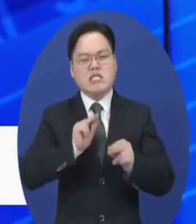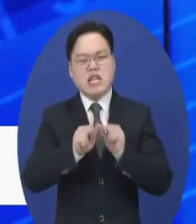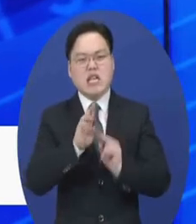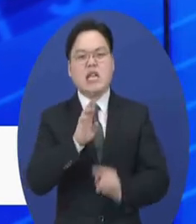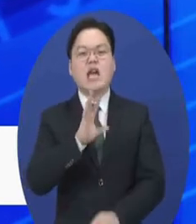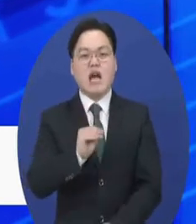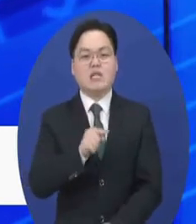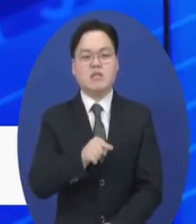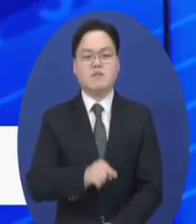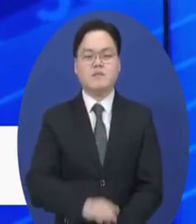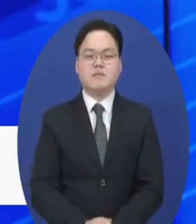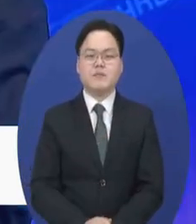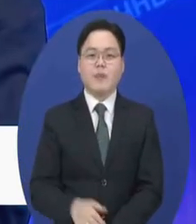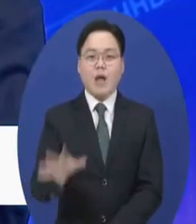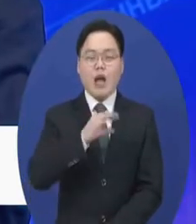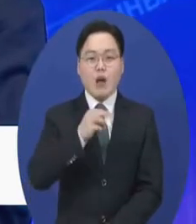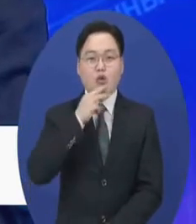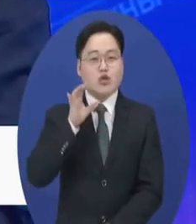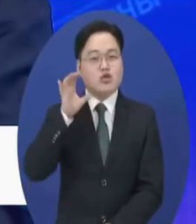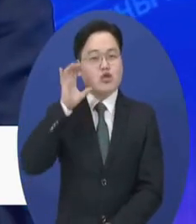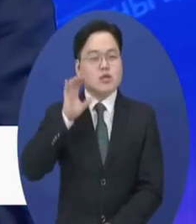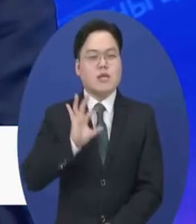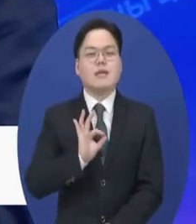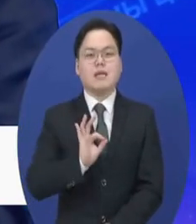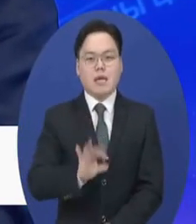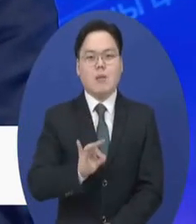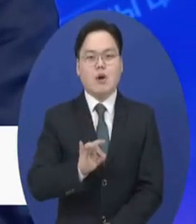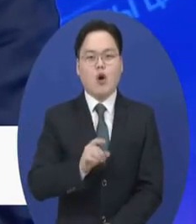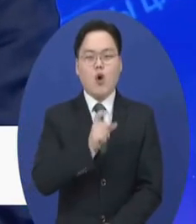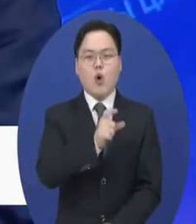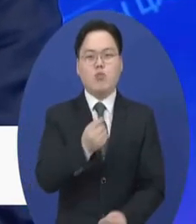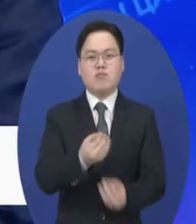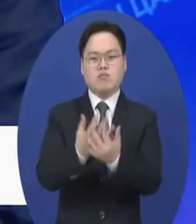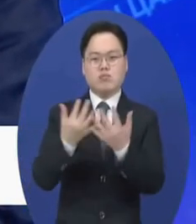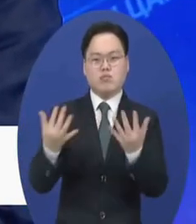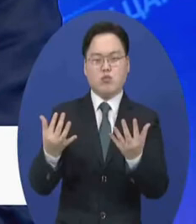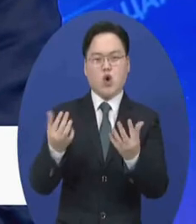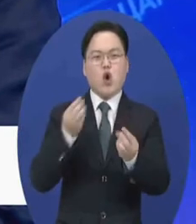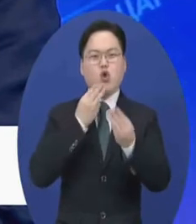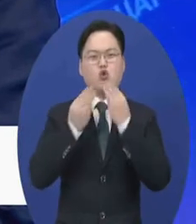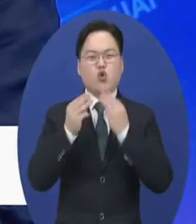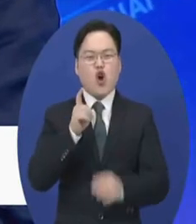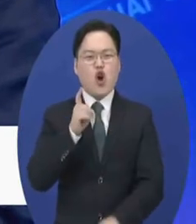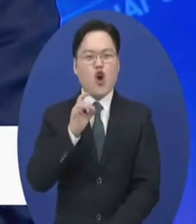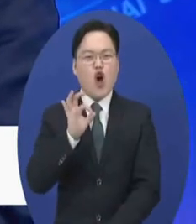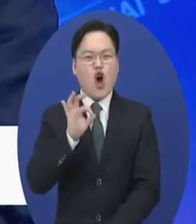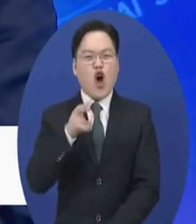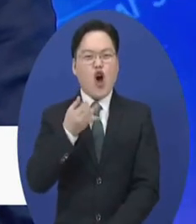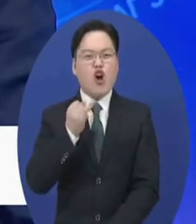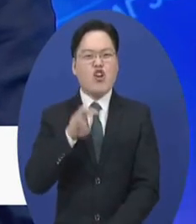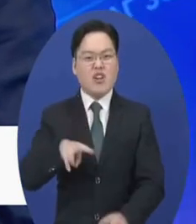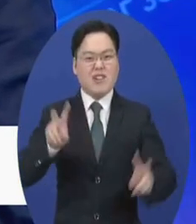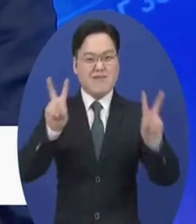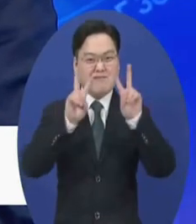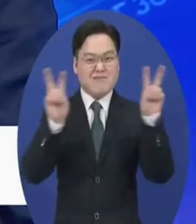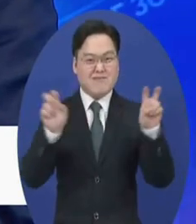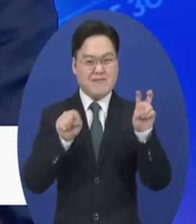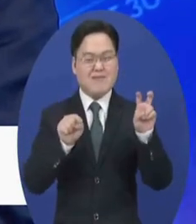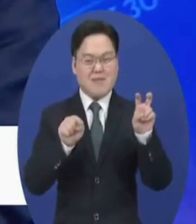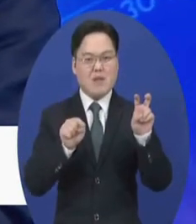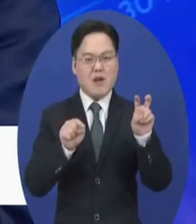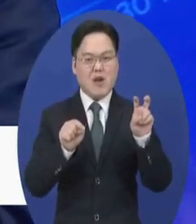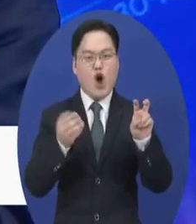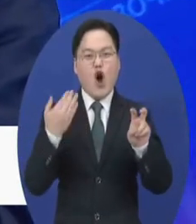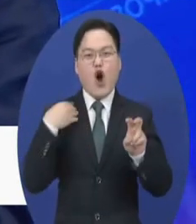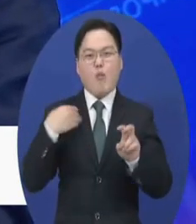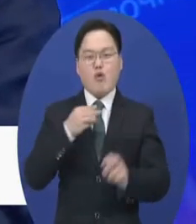хэвээр. Бидний авсан мэдээлэлээр одоо нөгөө олон нийтийн дунд нөгөө шүүхийн хонгил гэж ярьдаг та. Энэ чинь бол одоо тоосхон цементийн